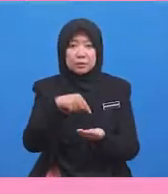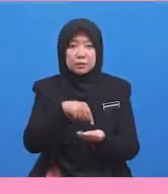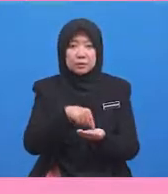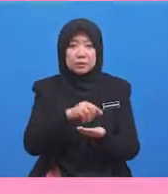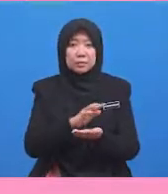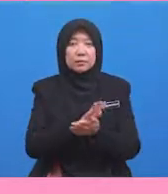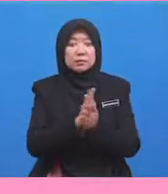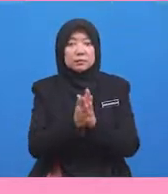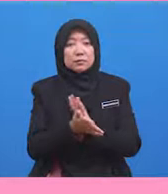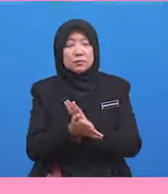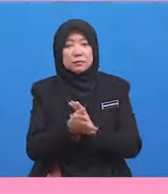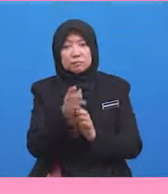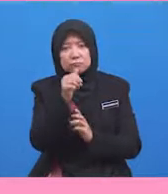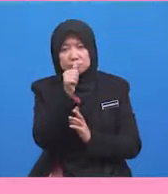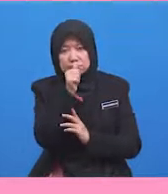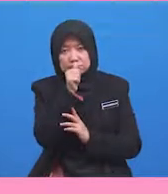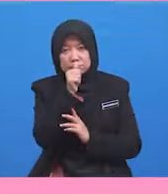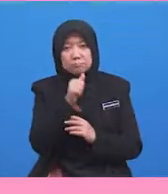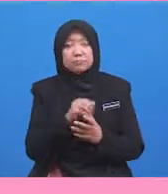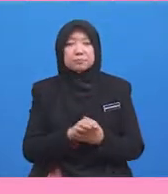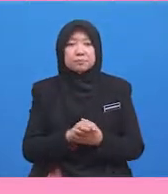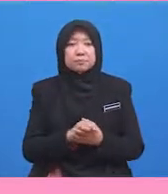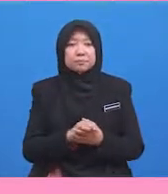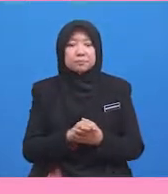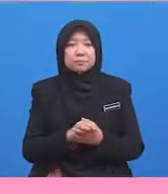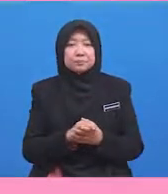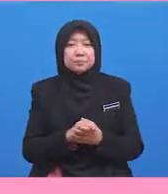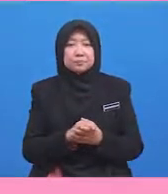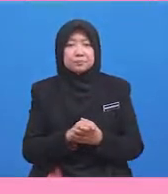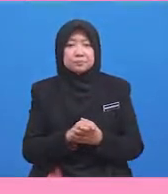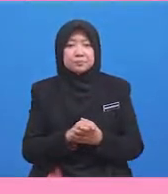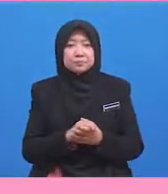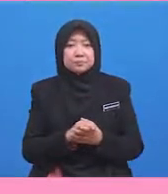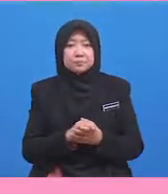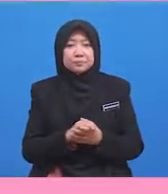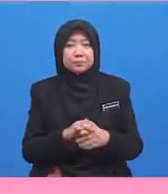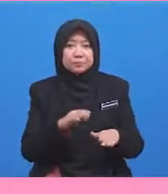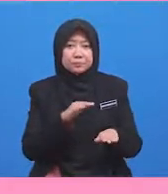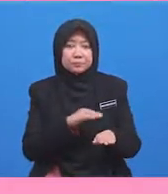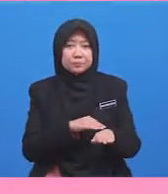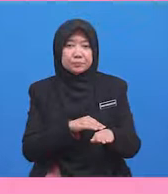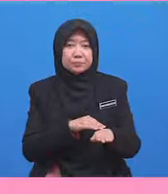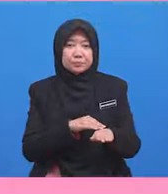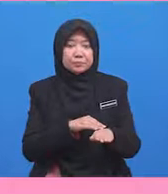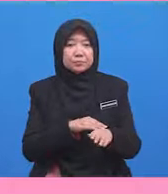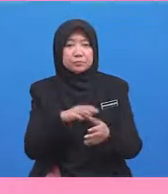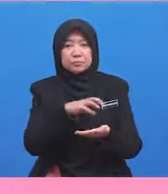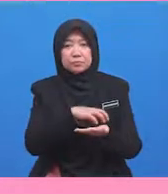Menjadi sepi dan loro pada kemusnahan